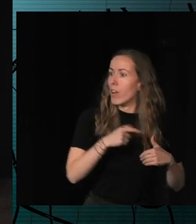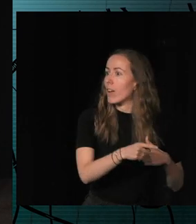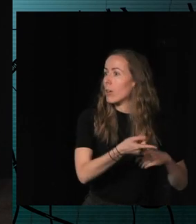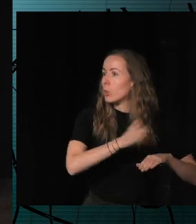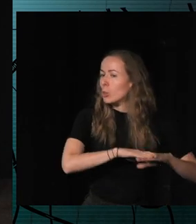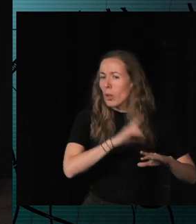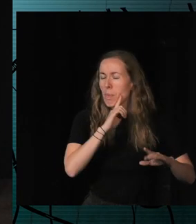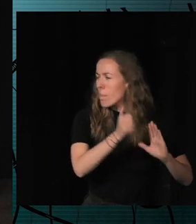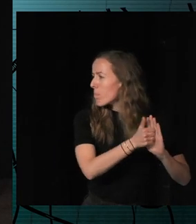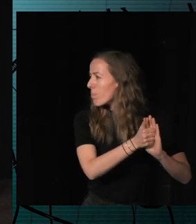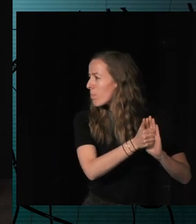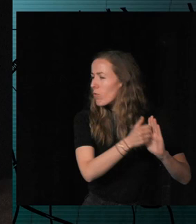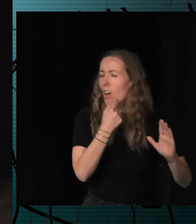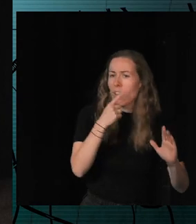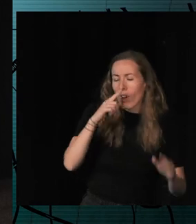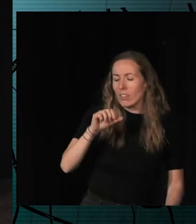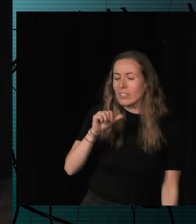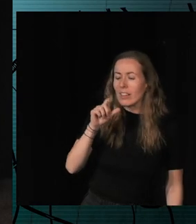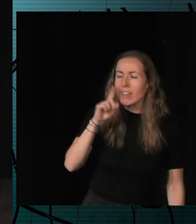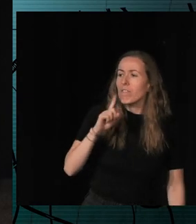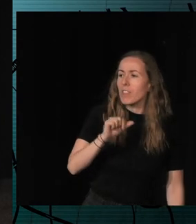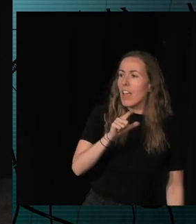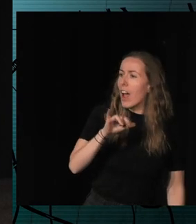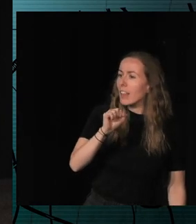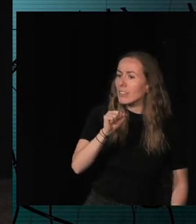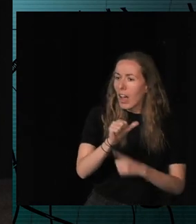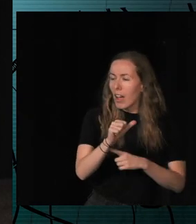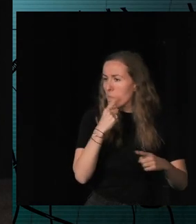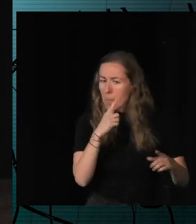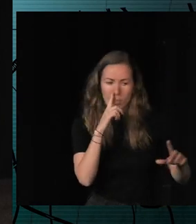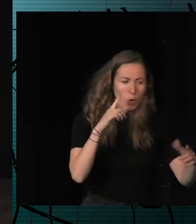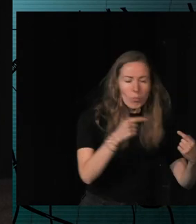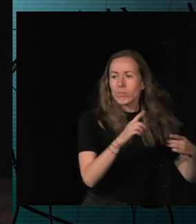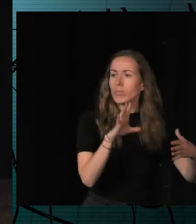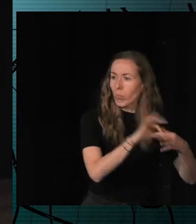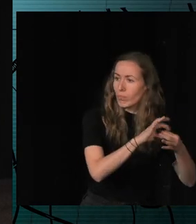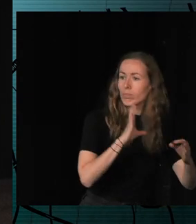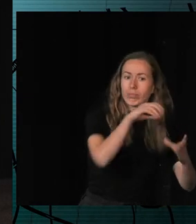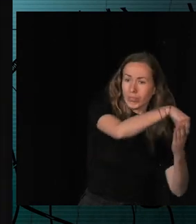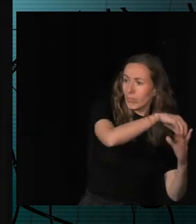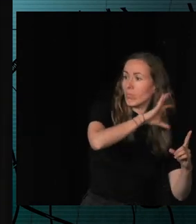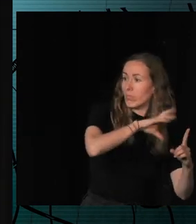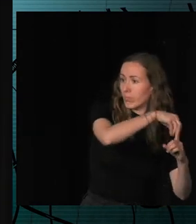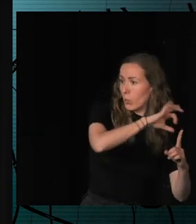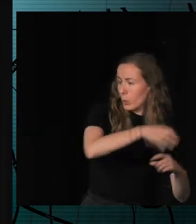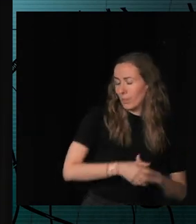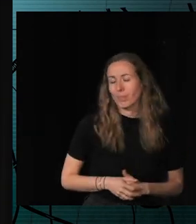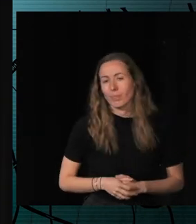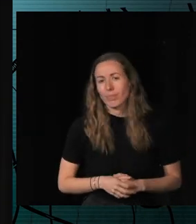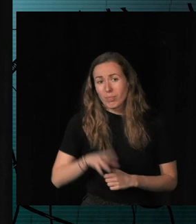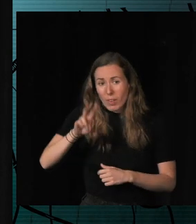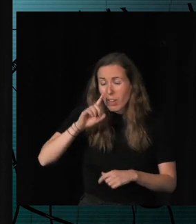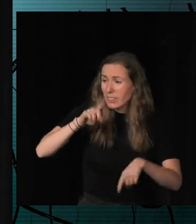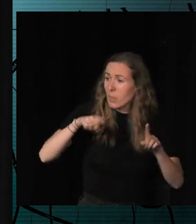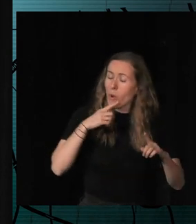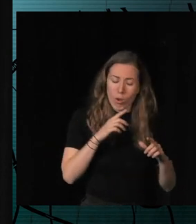harryon le c'est le monsieur et oui désolé ou tous les jeux à chaque fois avaient des fin ont plusieurs fins en fonction des choix qu'on fait pendant